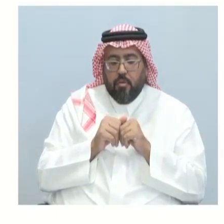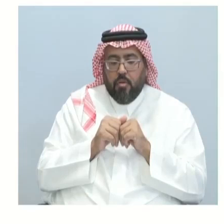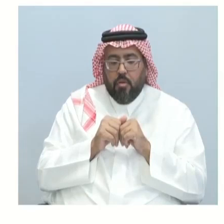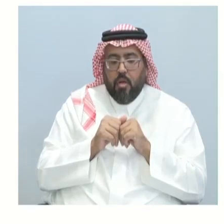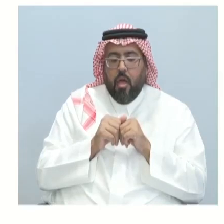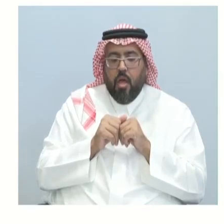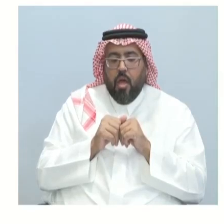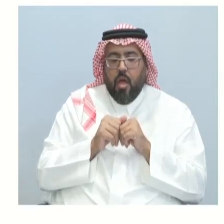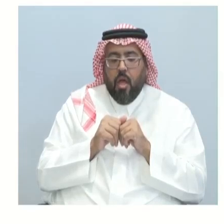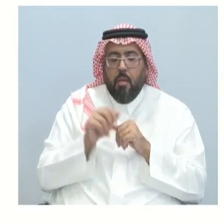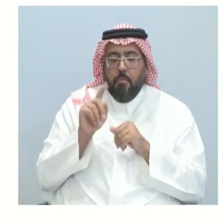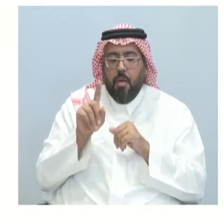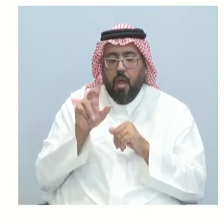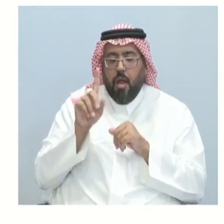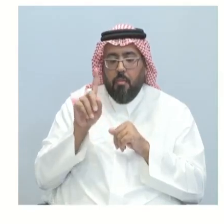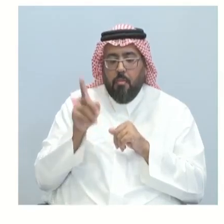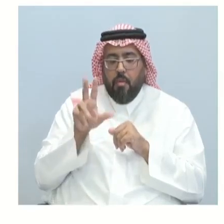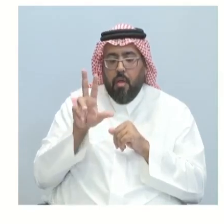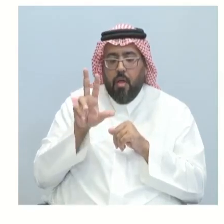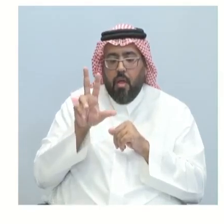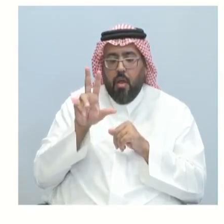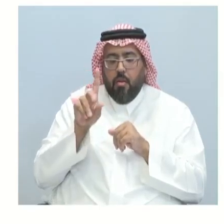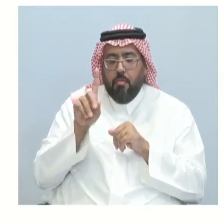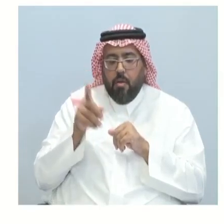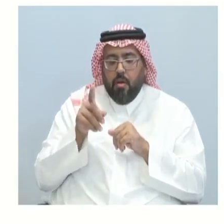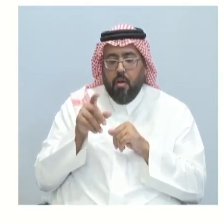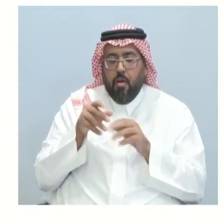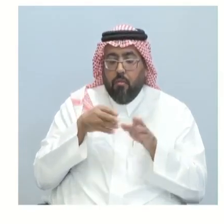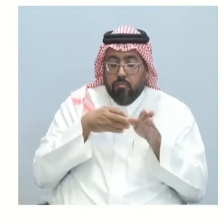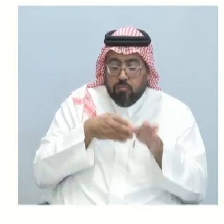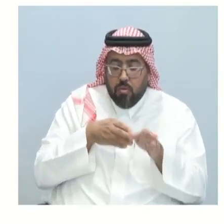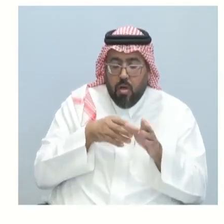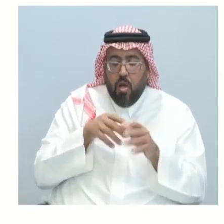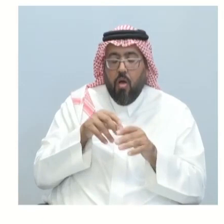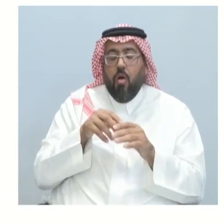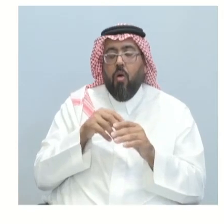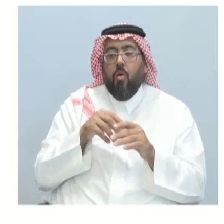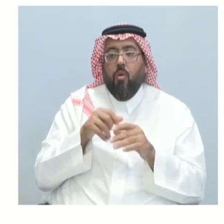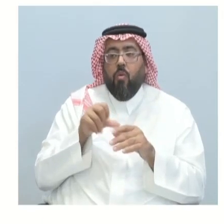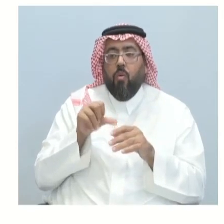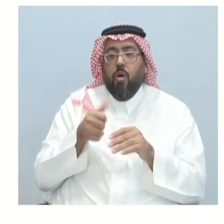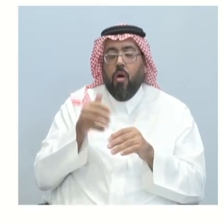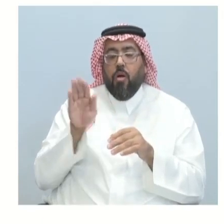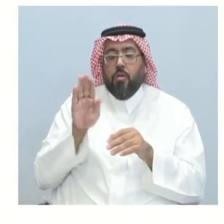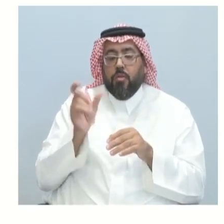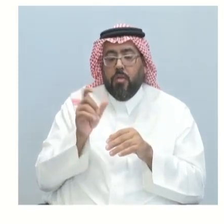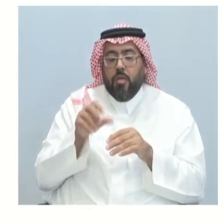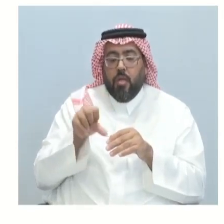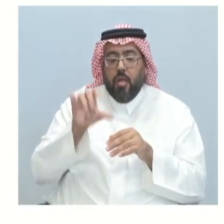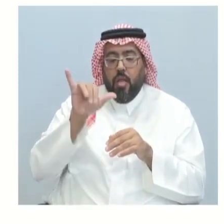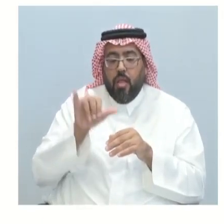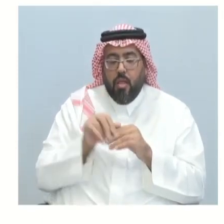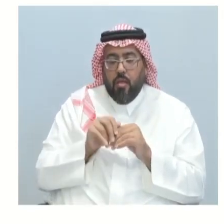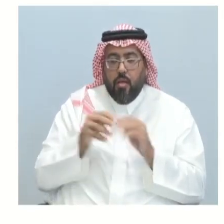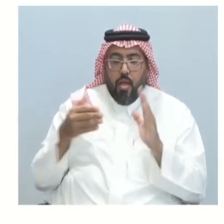الناس بالبر واحسان وان ابر به وان احسن اليه الى اخره